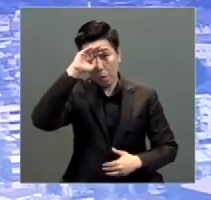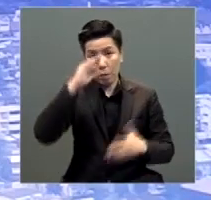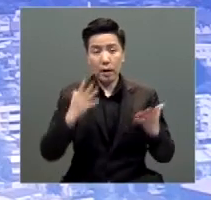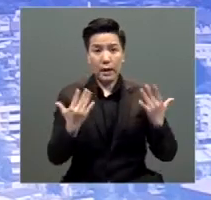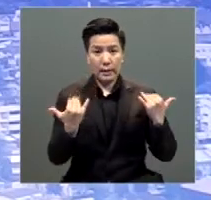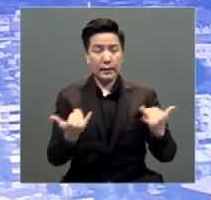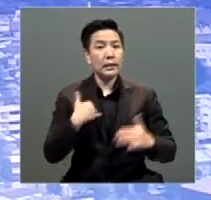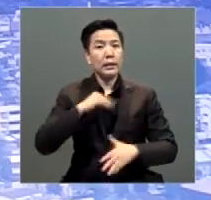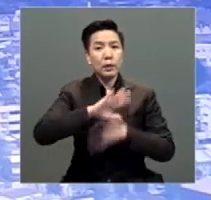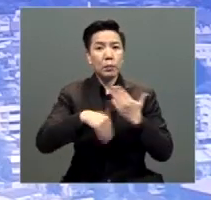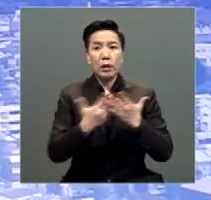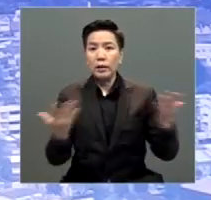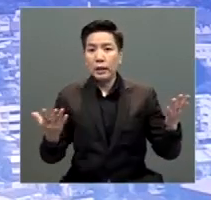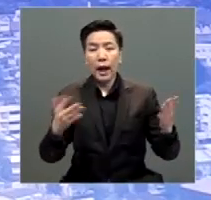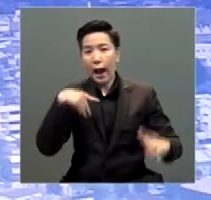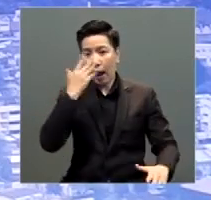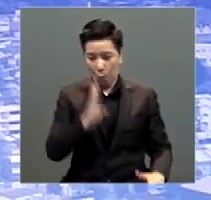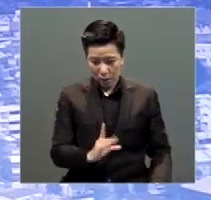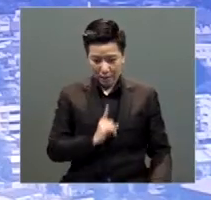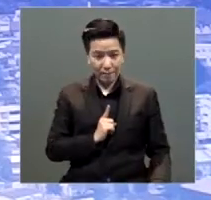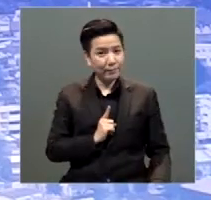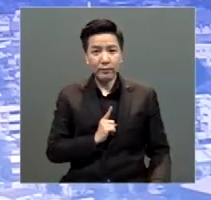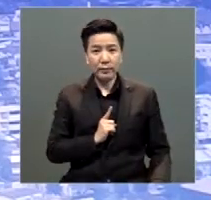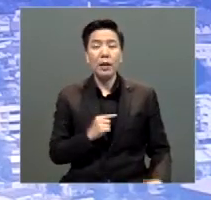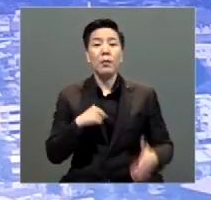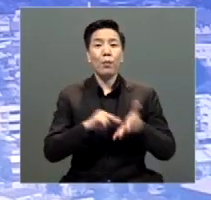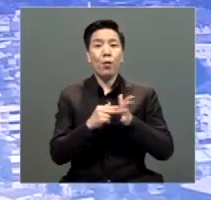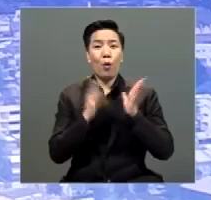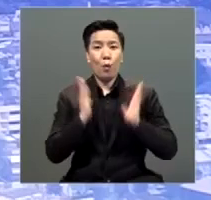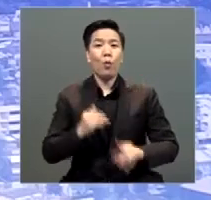ครดิตตรงนี้ไม่ได้ขึ้นอยู่กับคนใดคนหนึ่งเลยแต่เป็นเรื่องของค